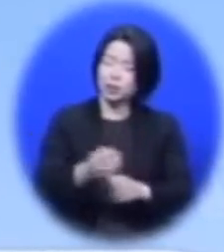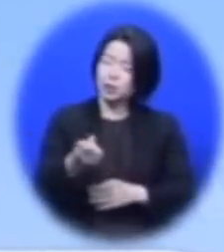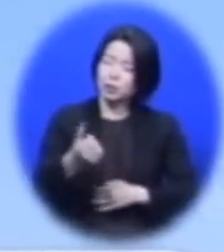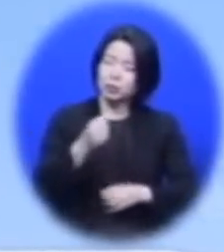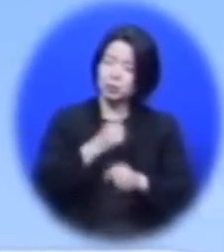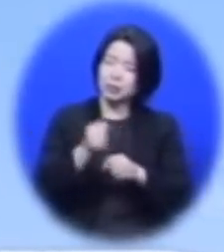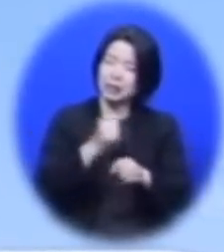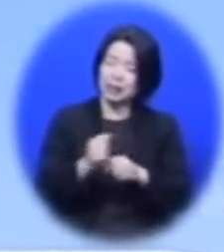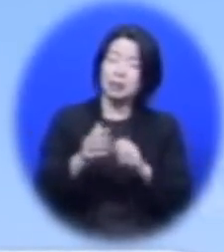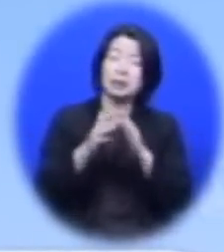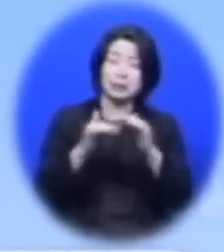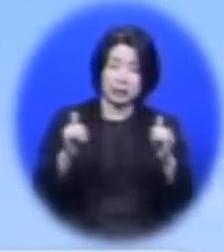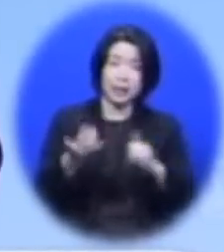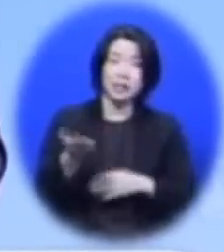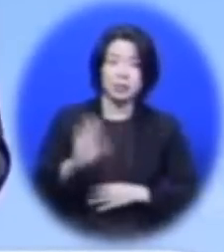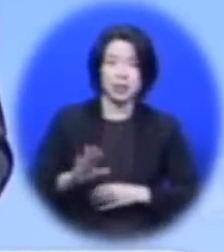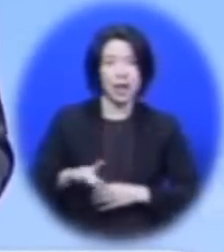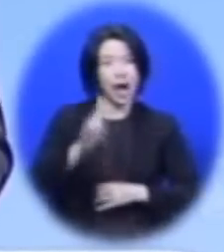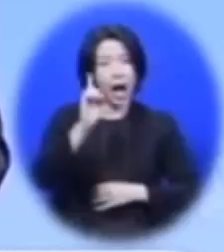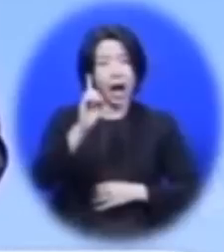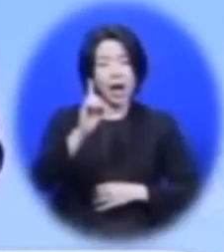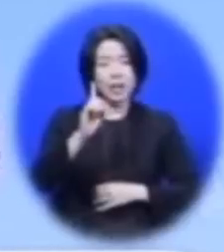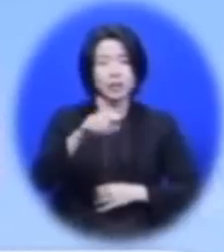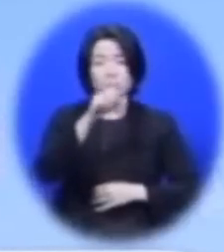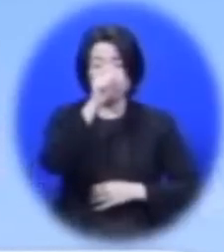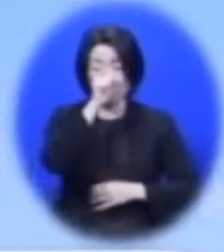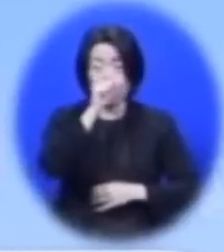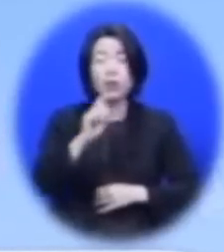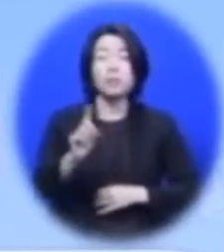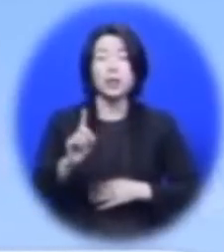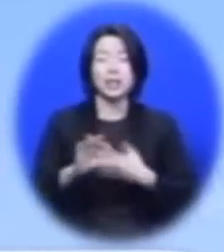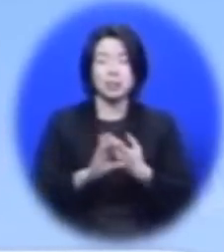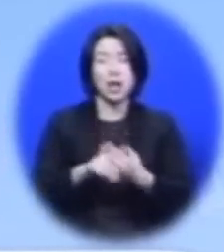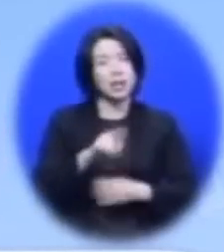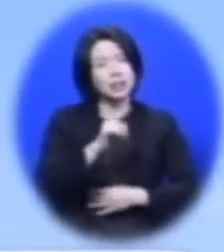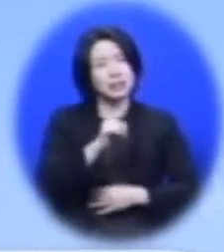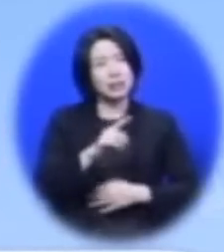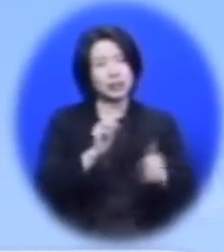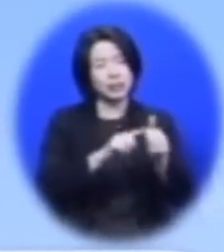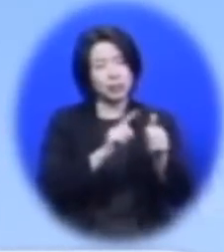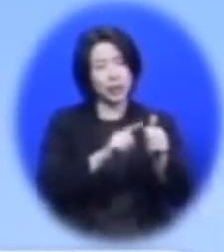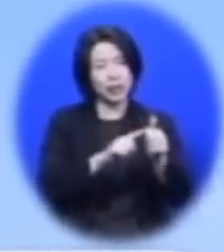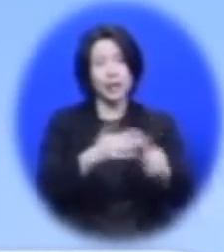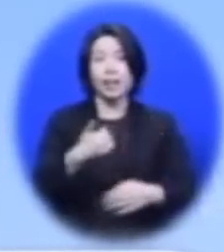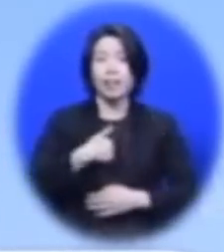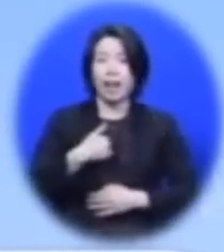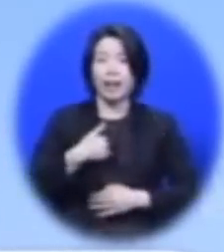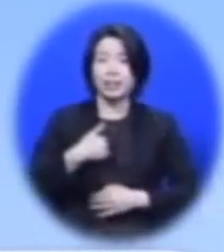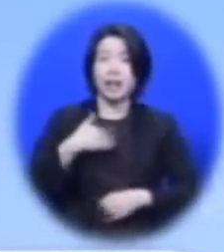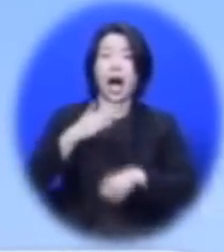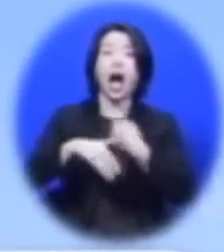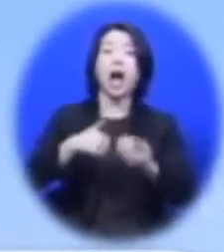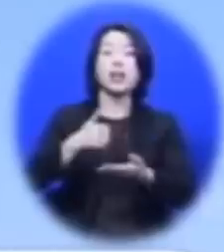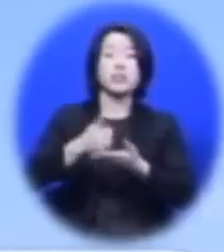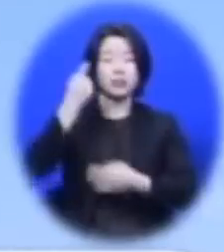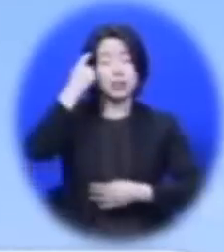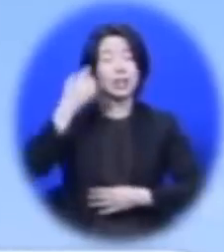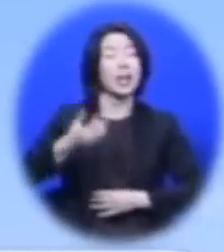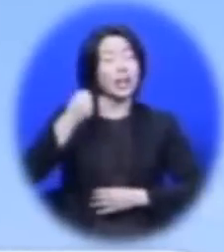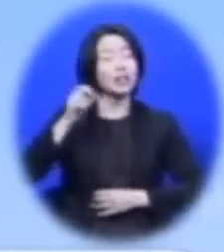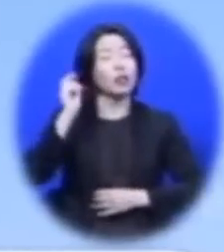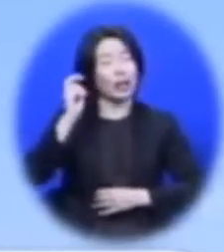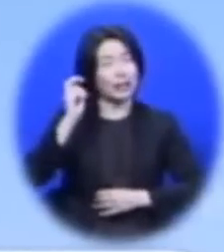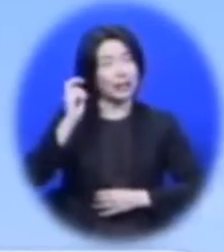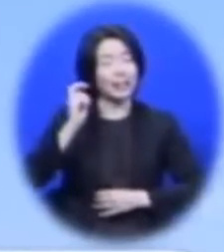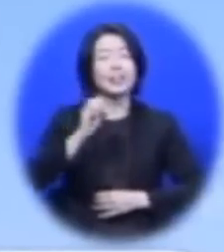난감한 사람인데 한 가지 긍정적인 것은 그 친구가 나를 하나님으로 생각하는 것 같아.